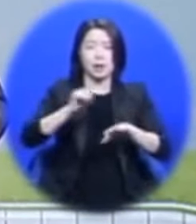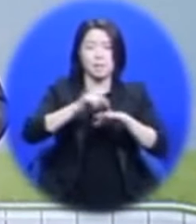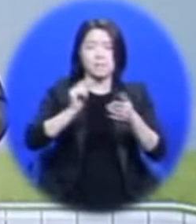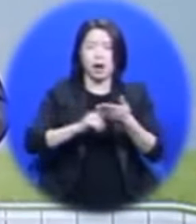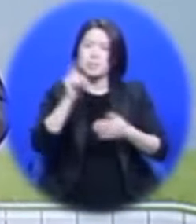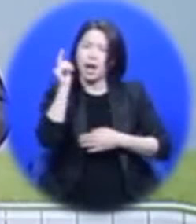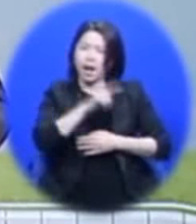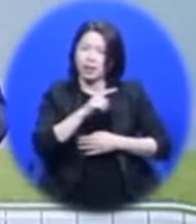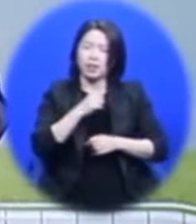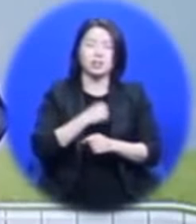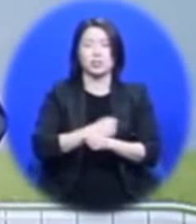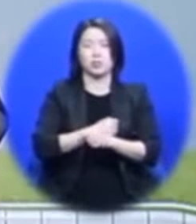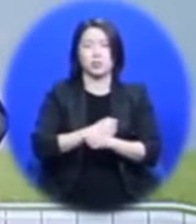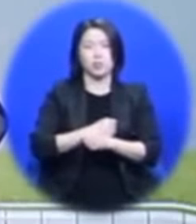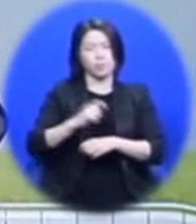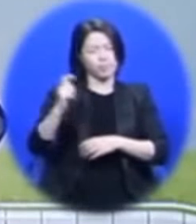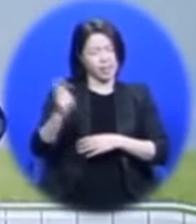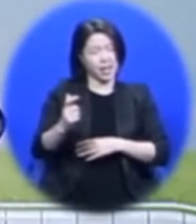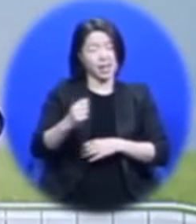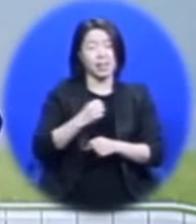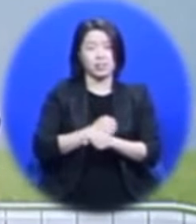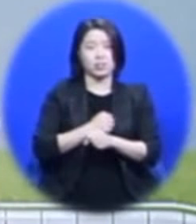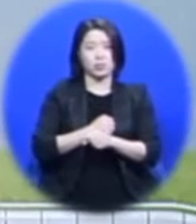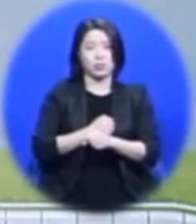악해지고 강팍해지고